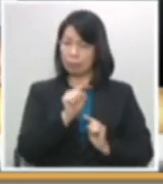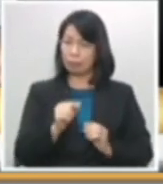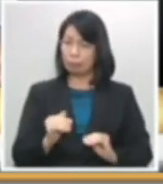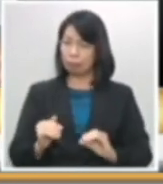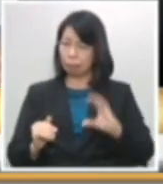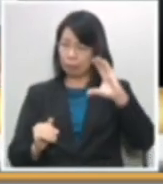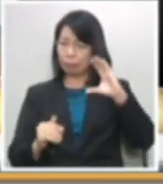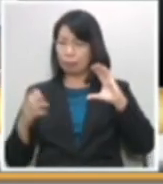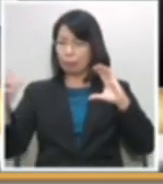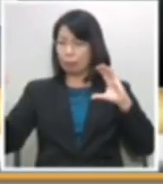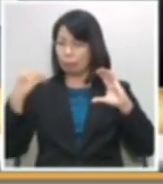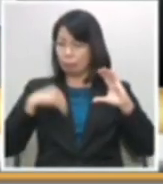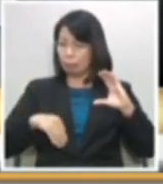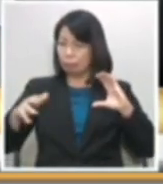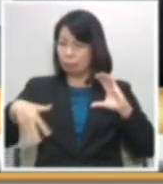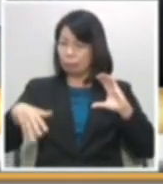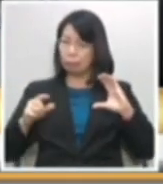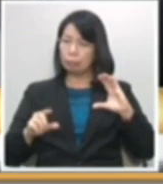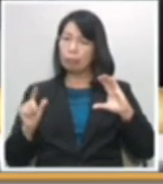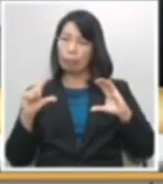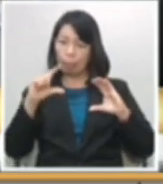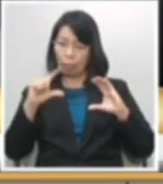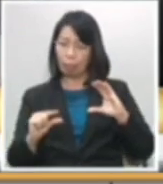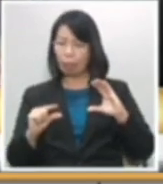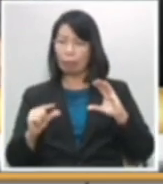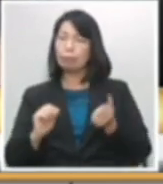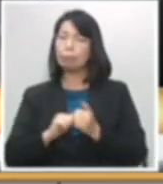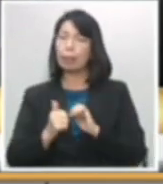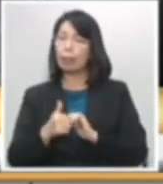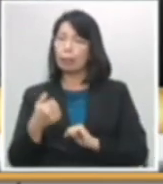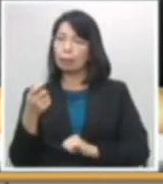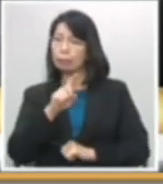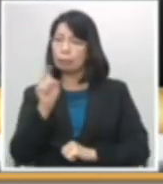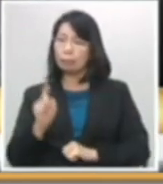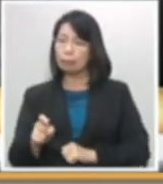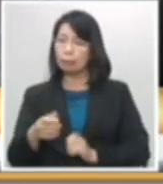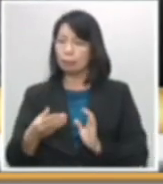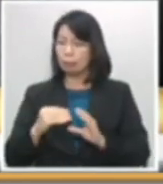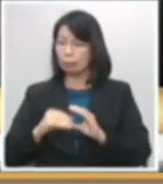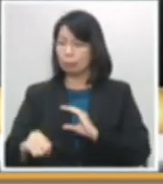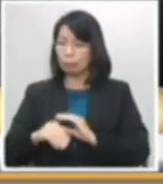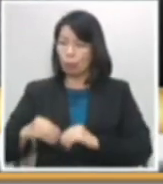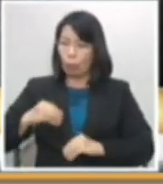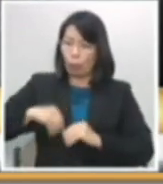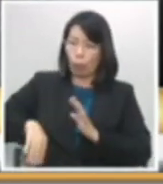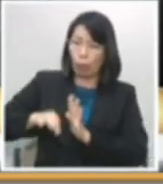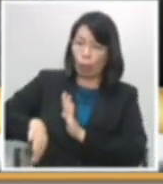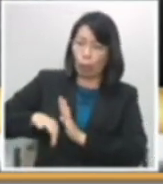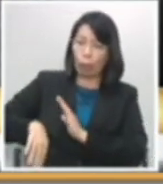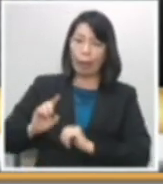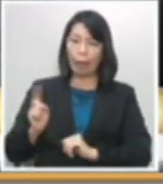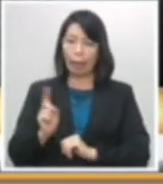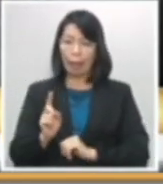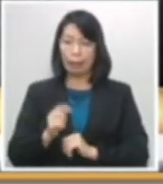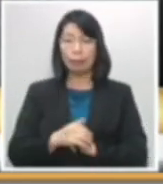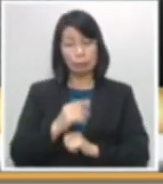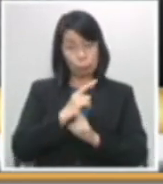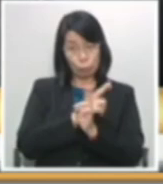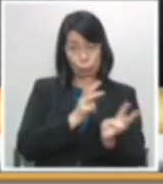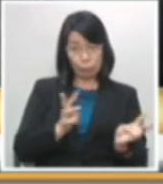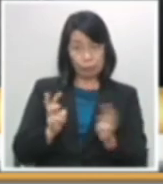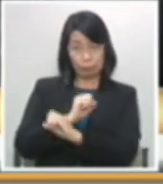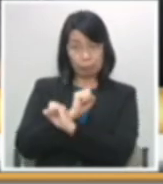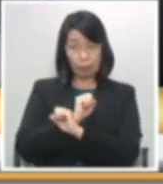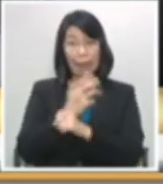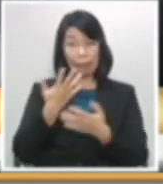แผกมันต้องมีอะไรที่เป็นปัญหา1บุหรี่เถื่อนหรือเปล่าท่านป้องกันดีหรือยัง2ขึ้น